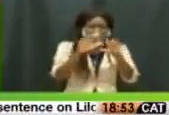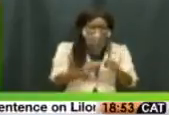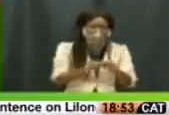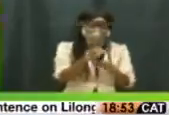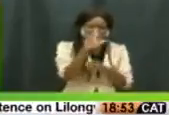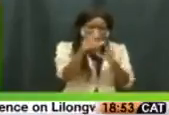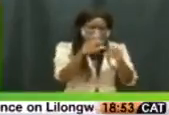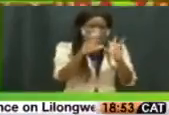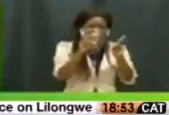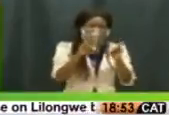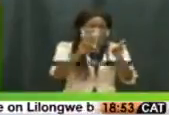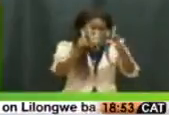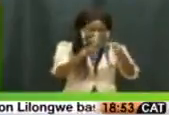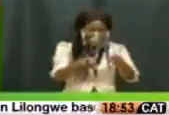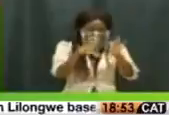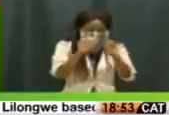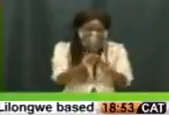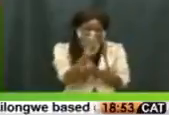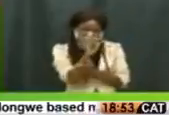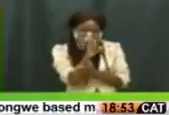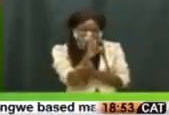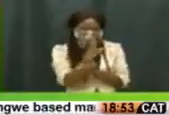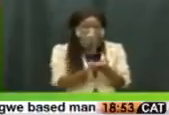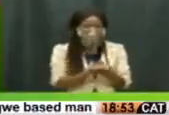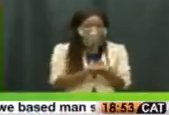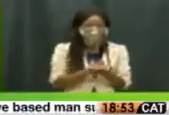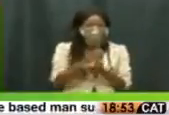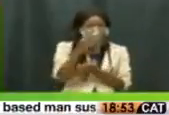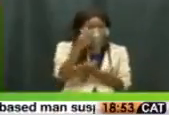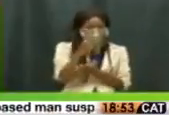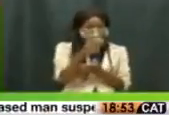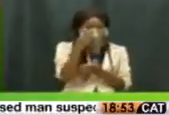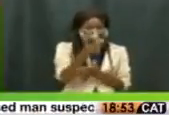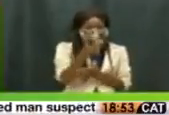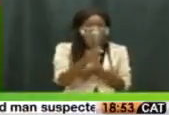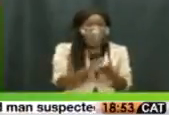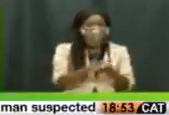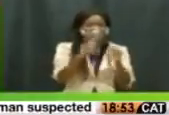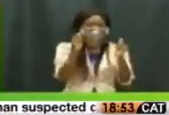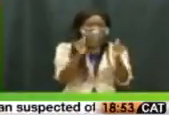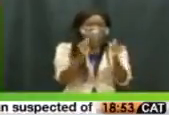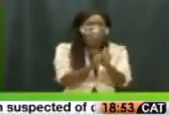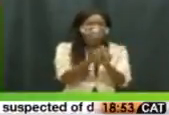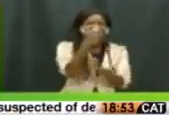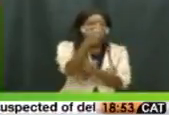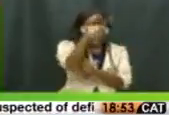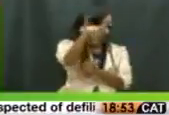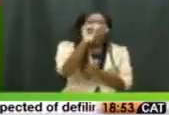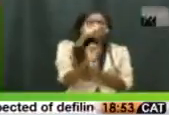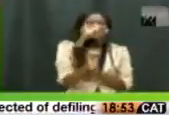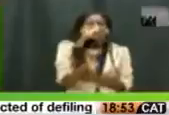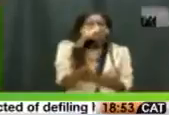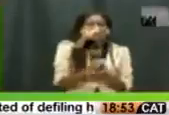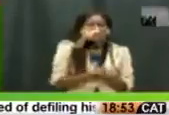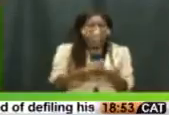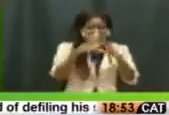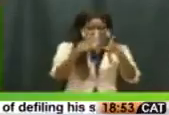ayesedwa kuonetsa kuti munthu mmodzi mwa anthu 11 mwa anthu 100 ali onse